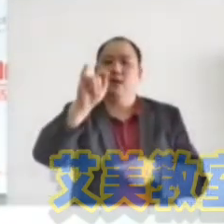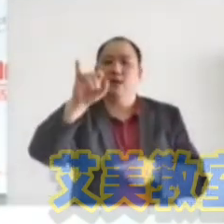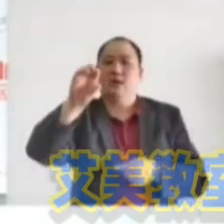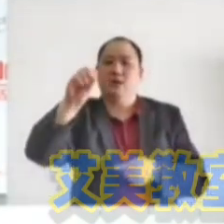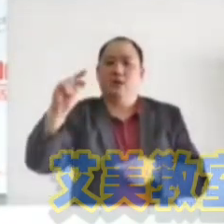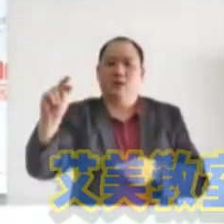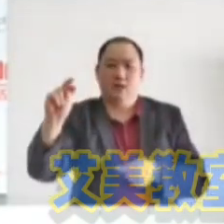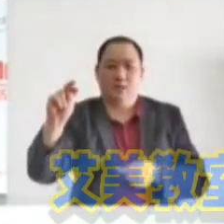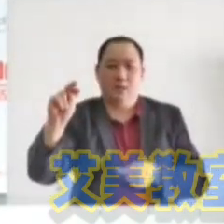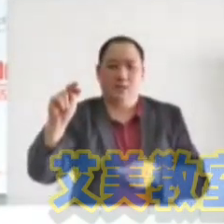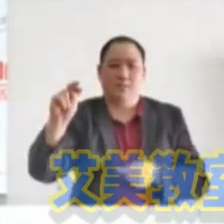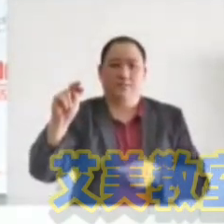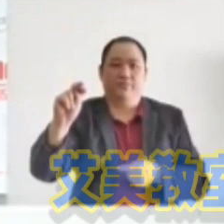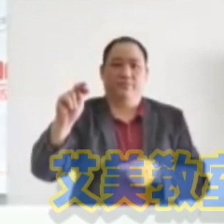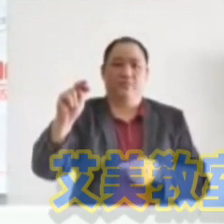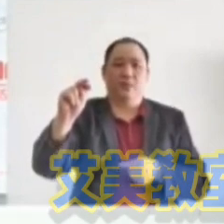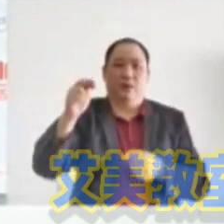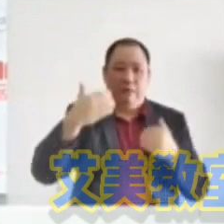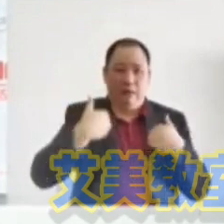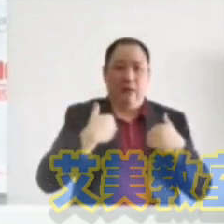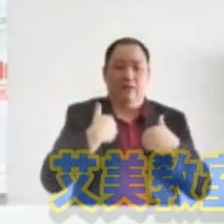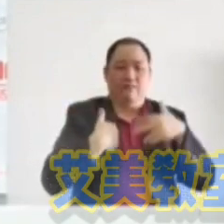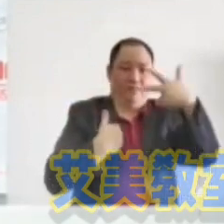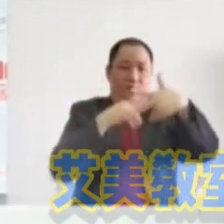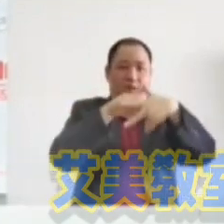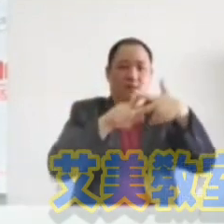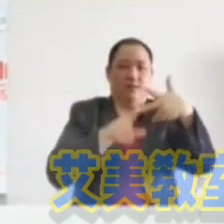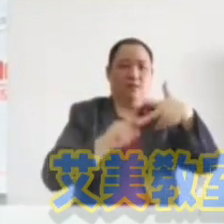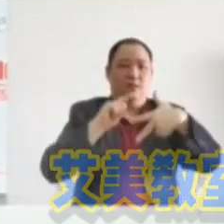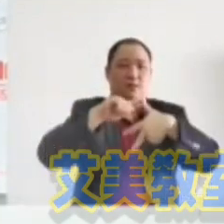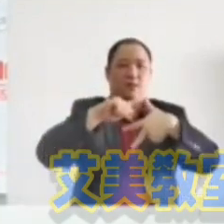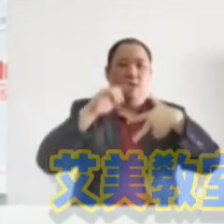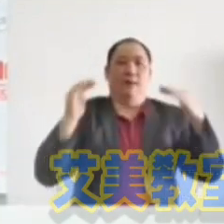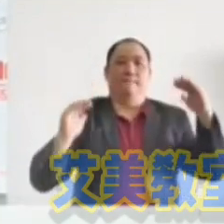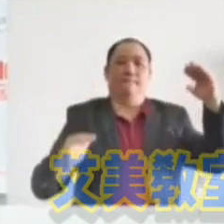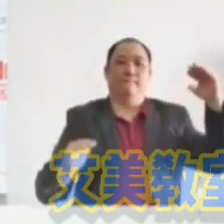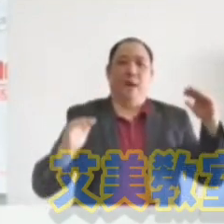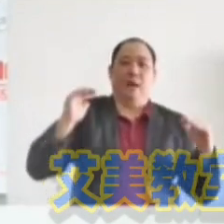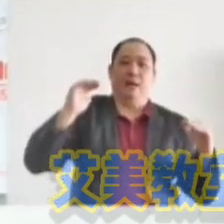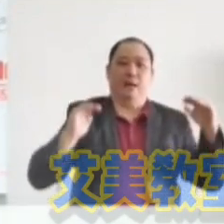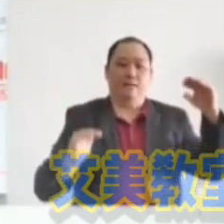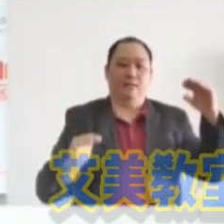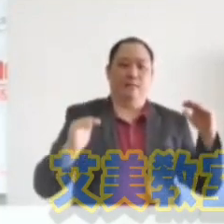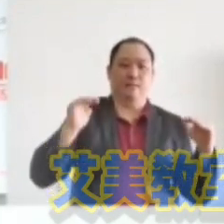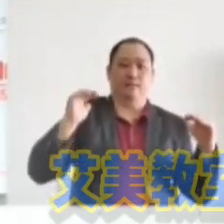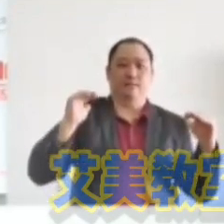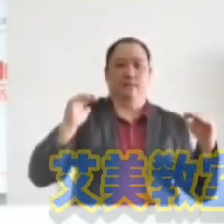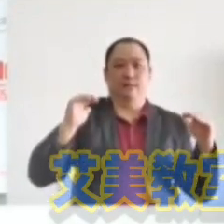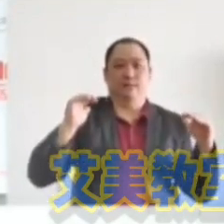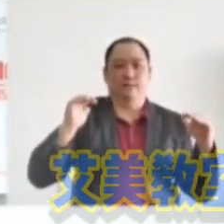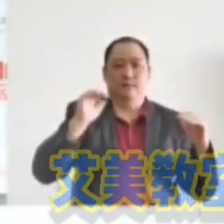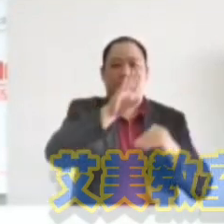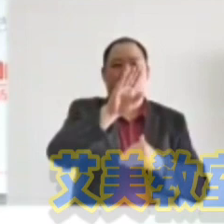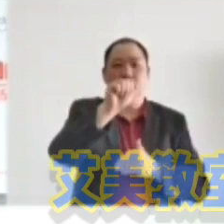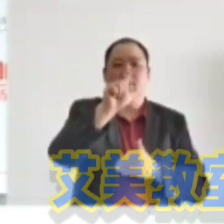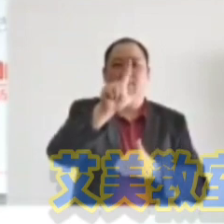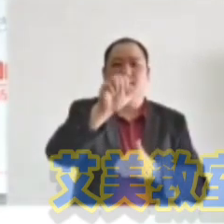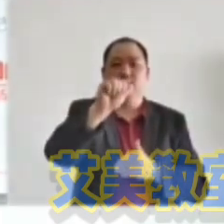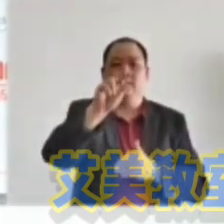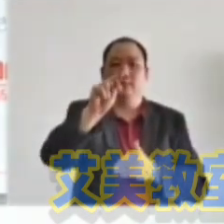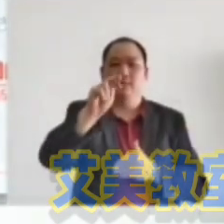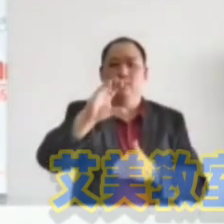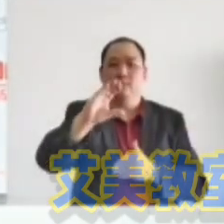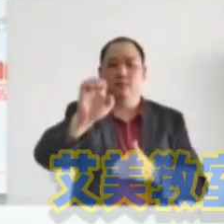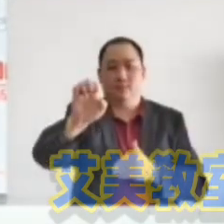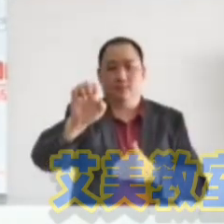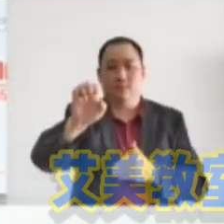时常讲 Hemohim 有非常重要的3个字： balance immune cell， 调节我们的免疫细胞。